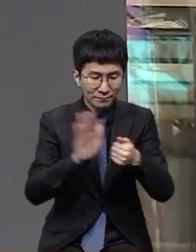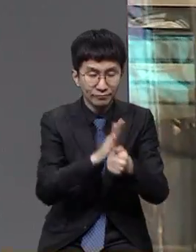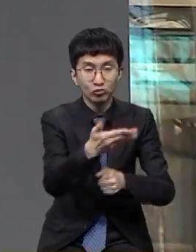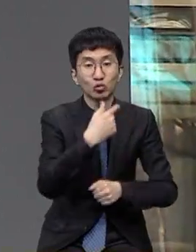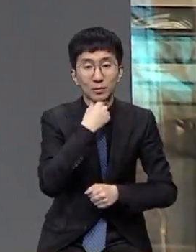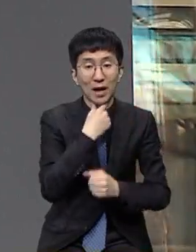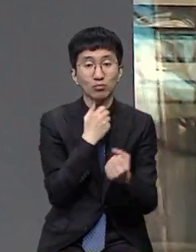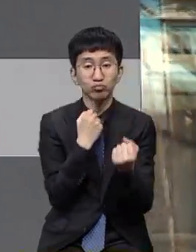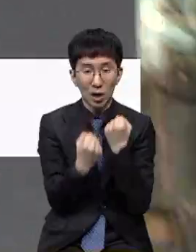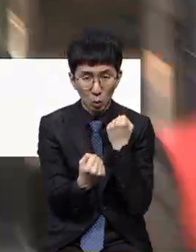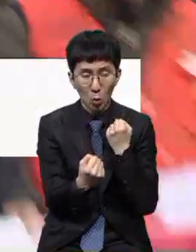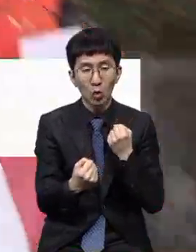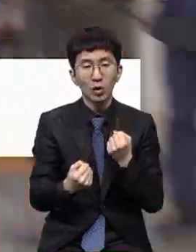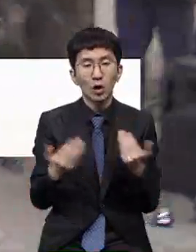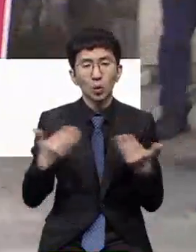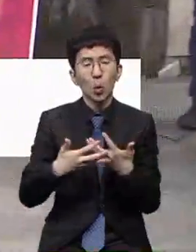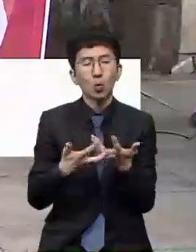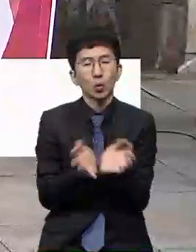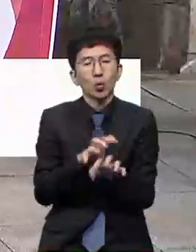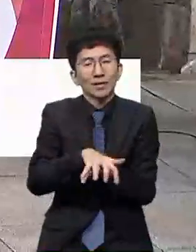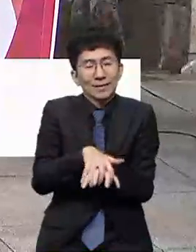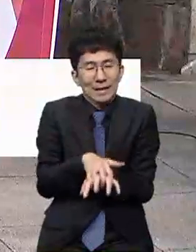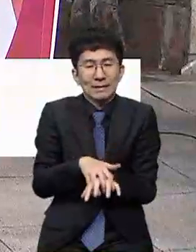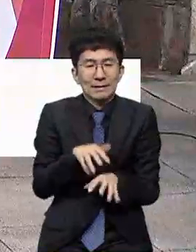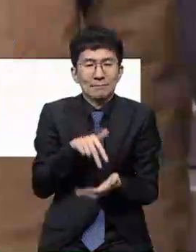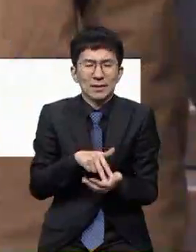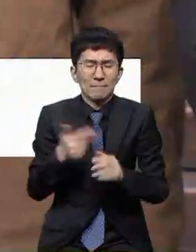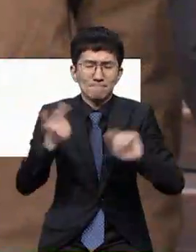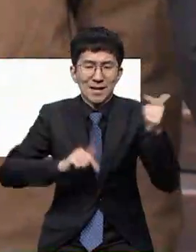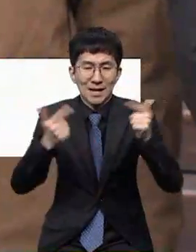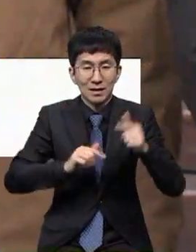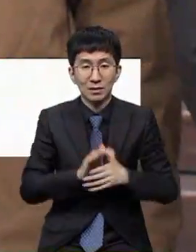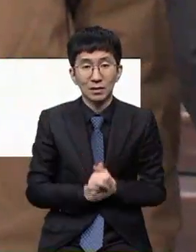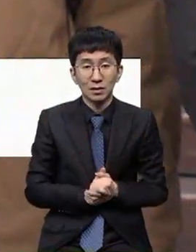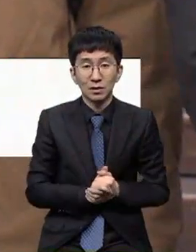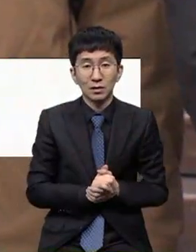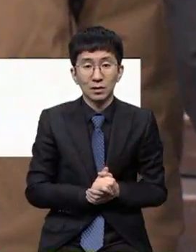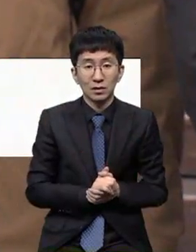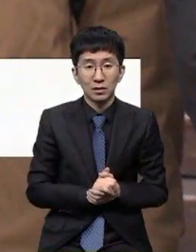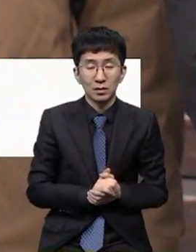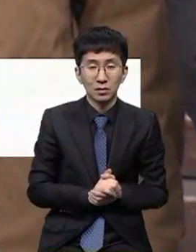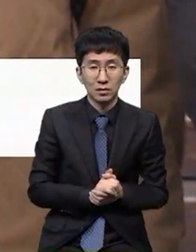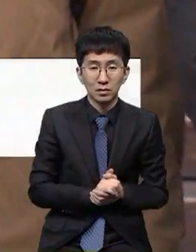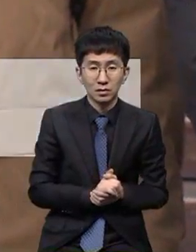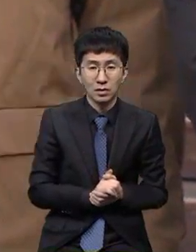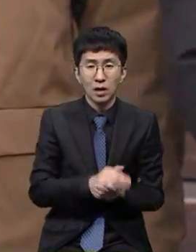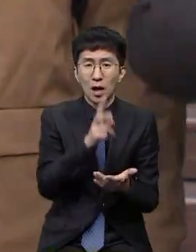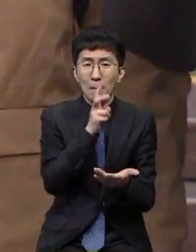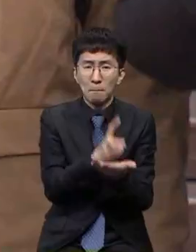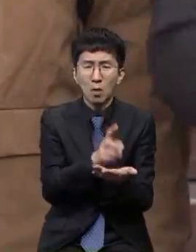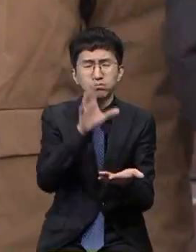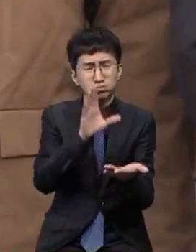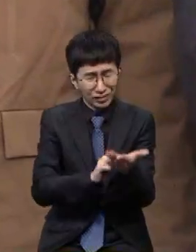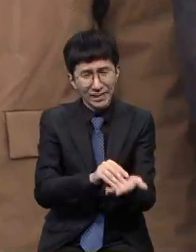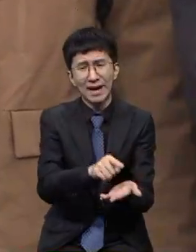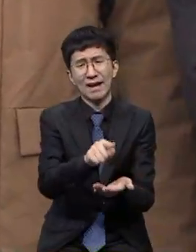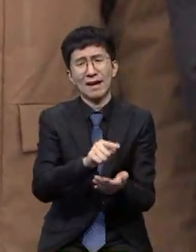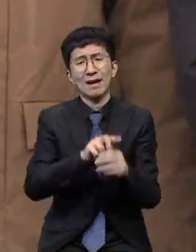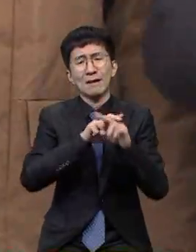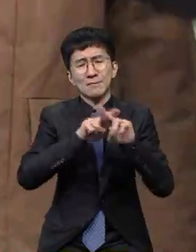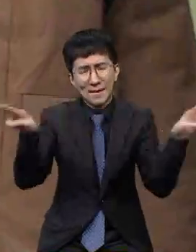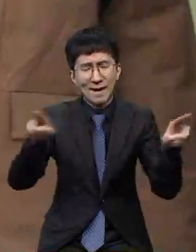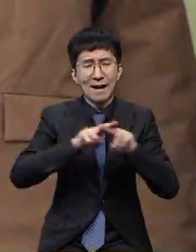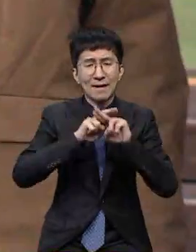하지만 양대노총은 강하게 반발했습니다. 플랫폼 종사자 보호입법 기만이다. 즉각